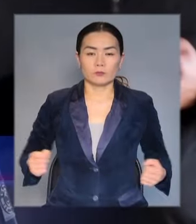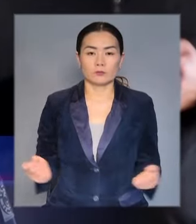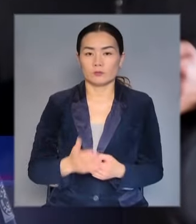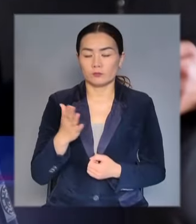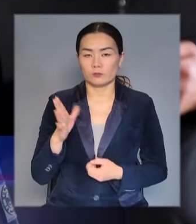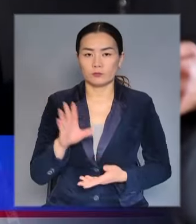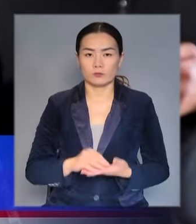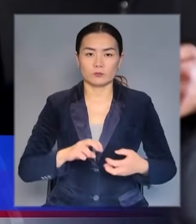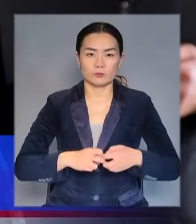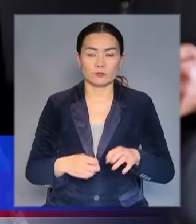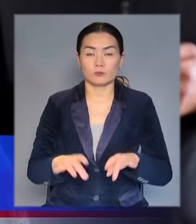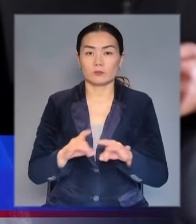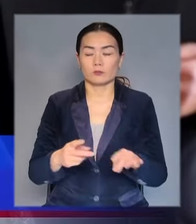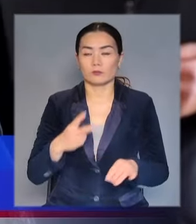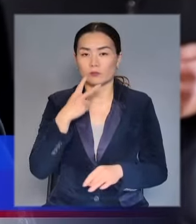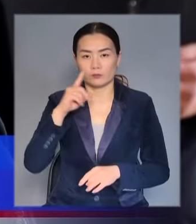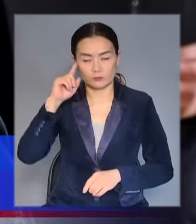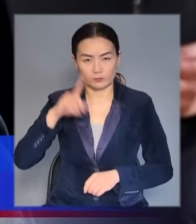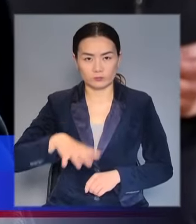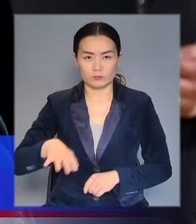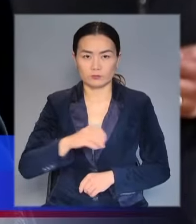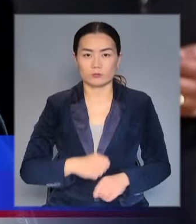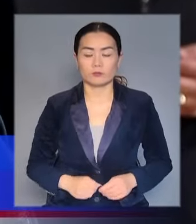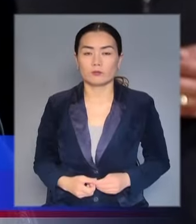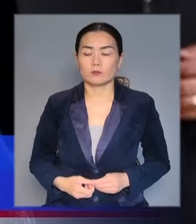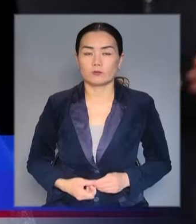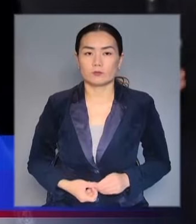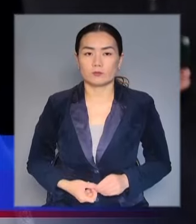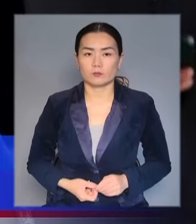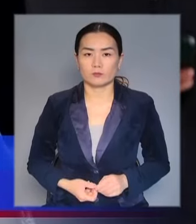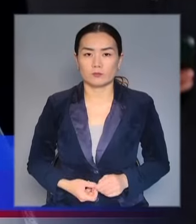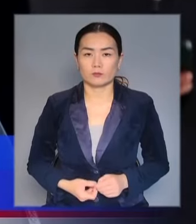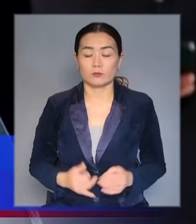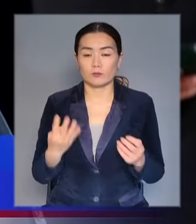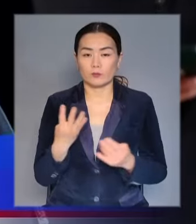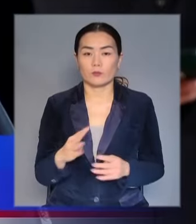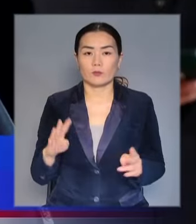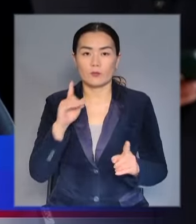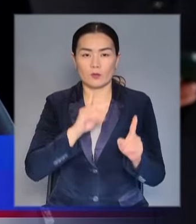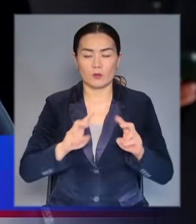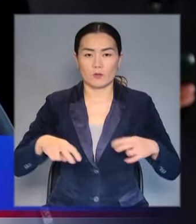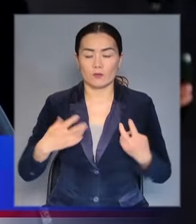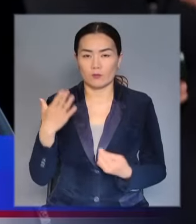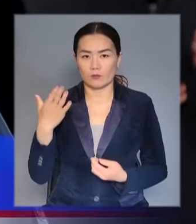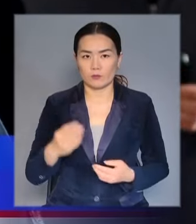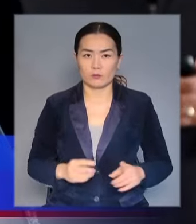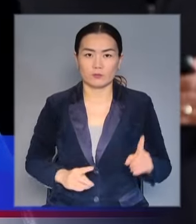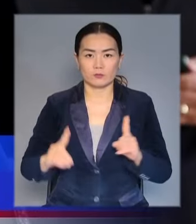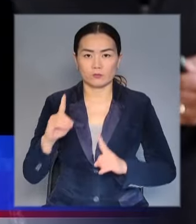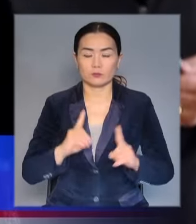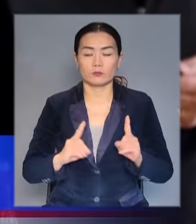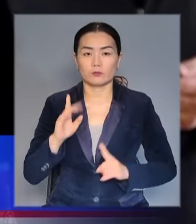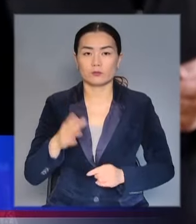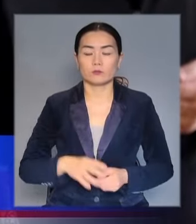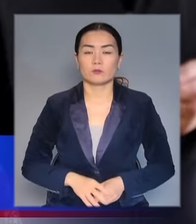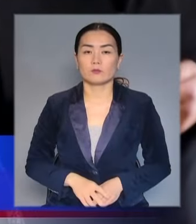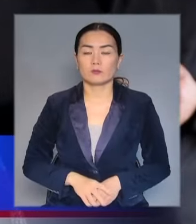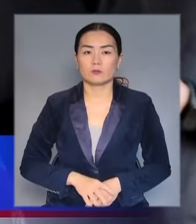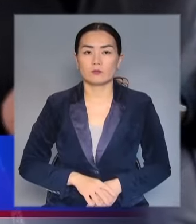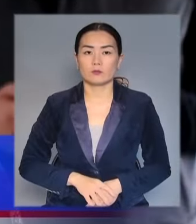Күнде барлық мәселе қаралып отыр. Бүгін сағат 4-те президент жиналыс жасайды, штабтың отырысы болады.